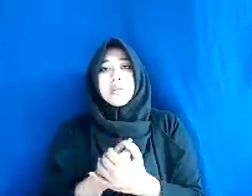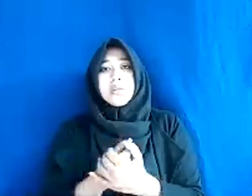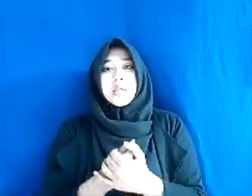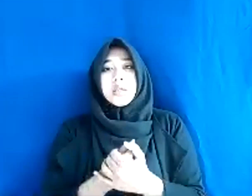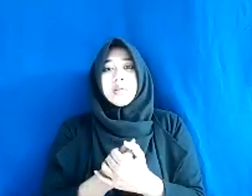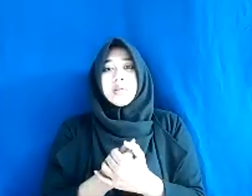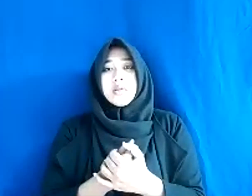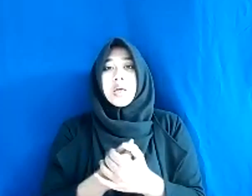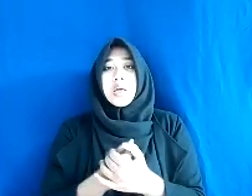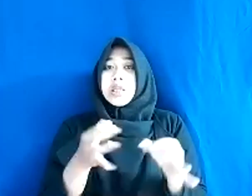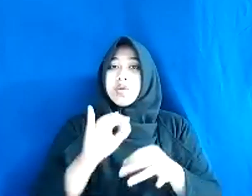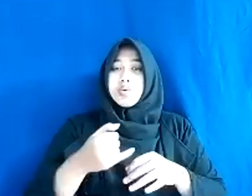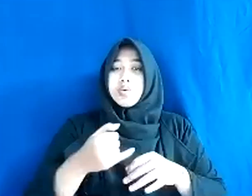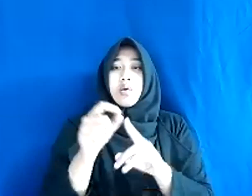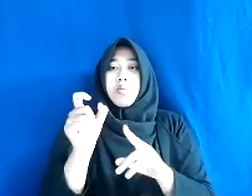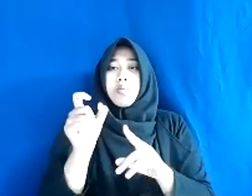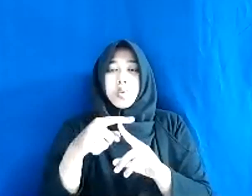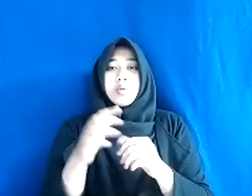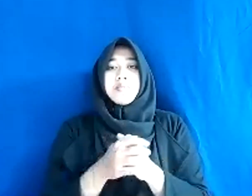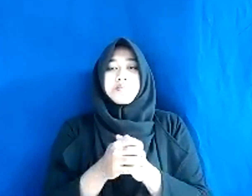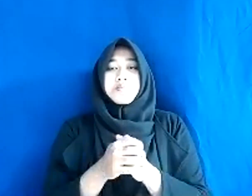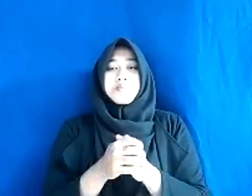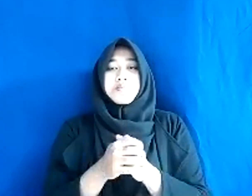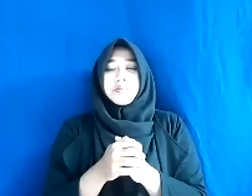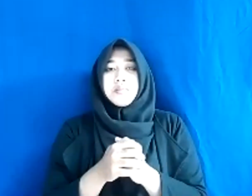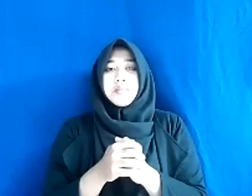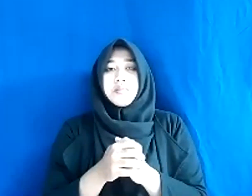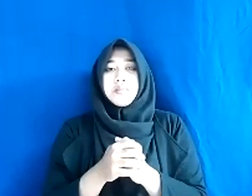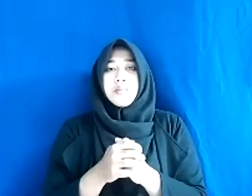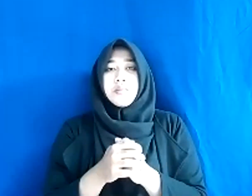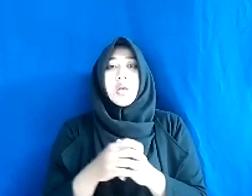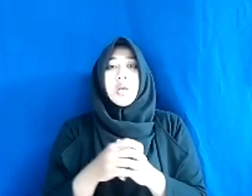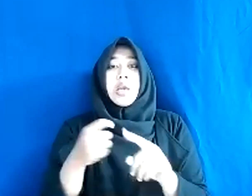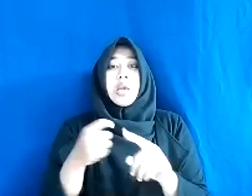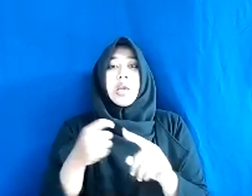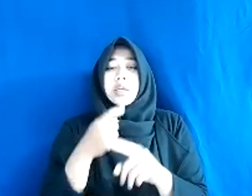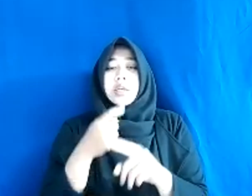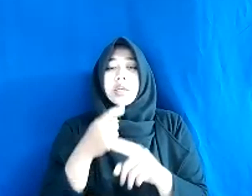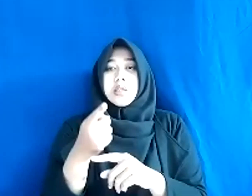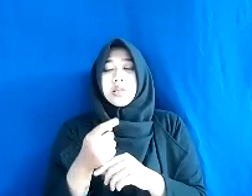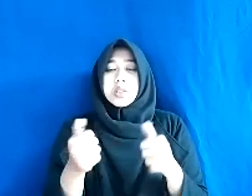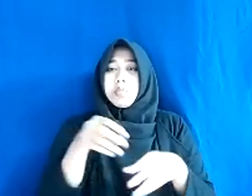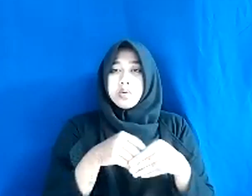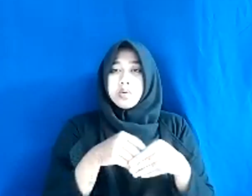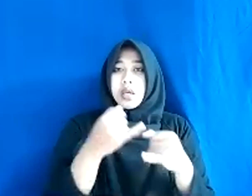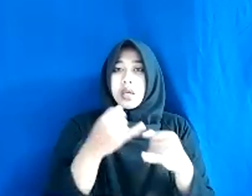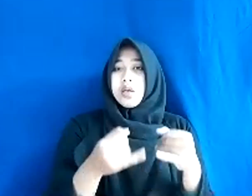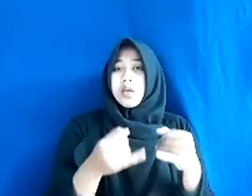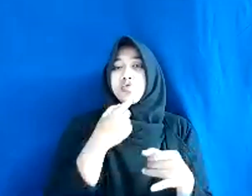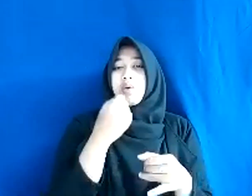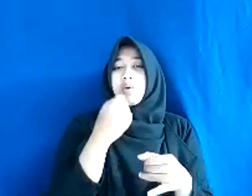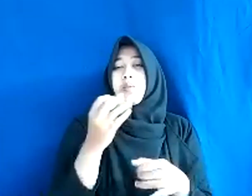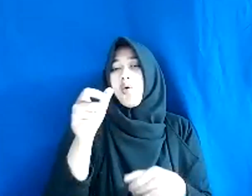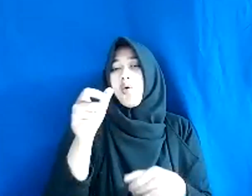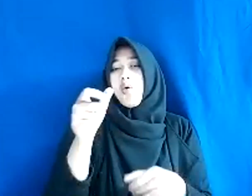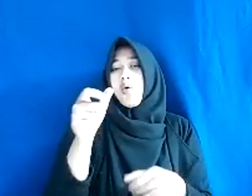kemudian dari sana yang bisa masuk pada akhirnya hanya beberapa orang. Begitu masuk mereka kaget. Saya ternyata